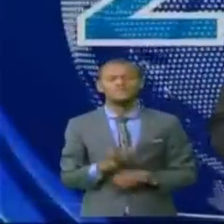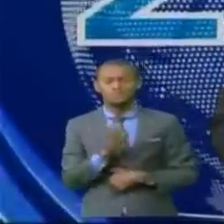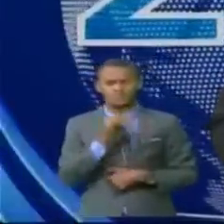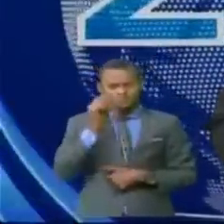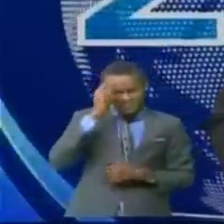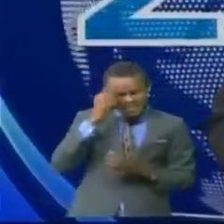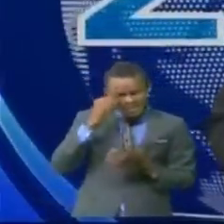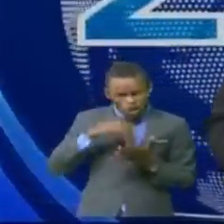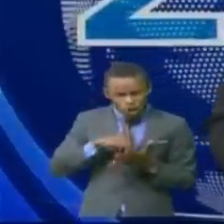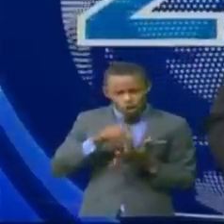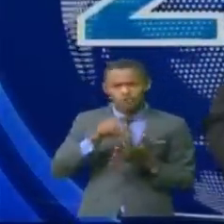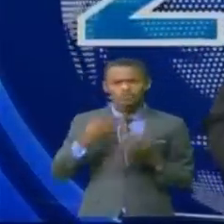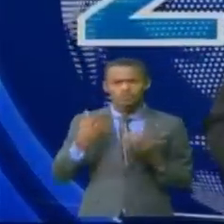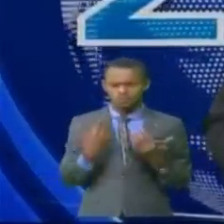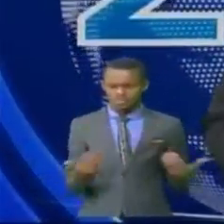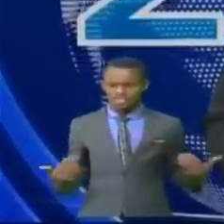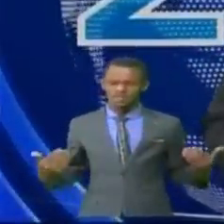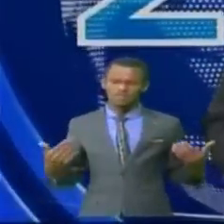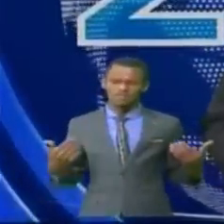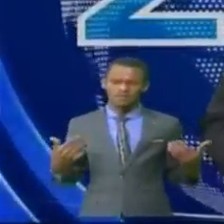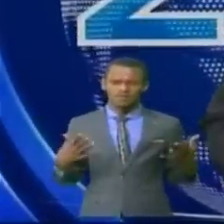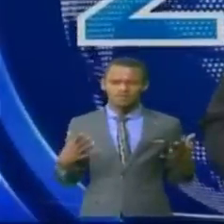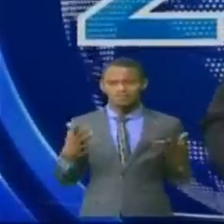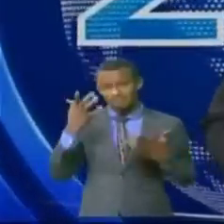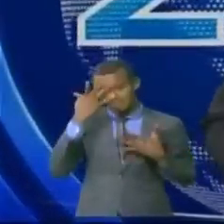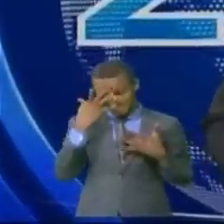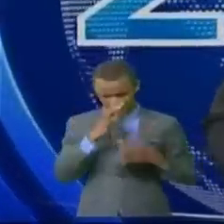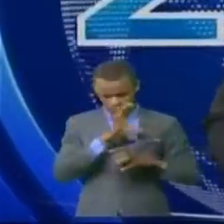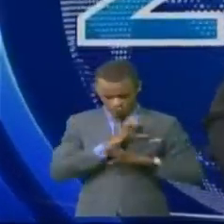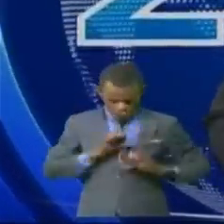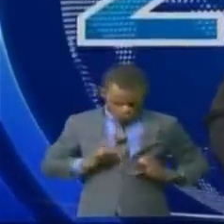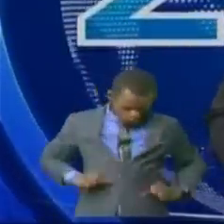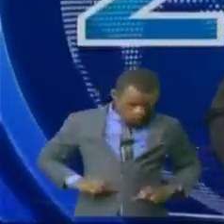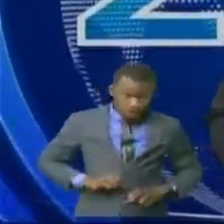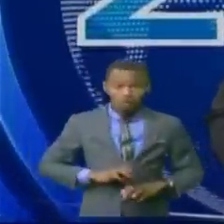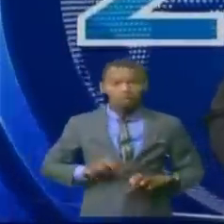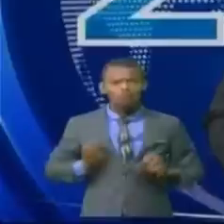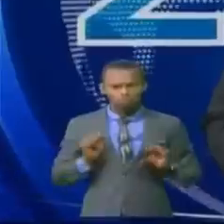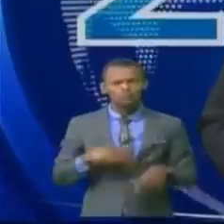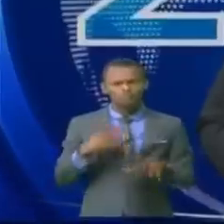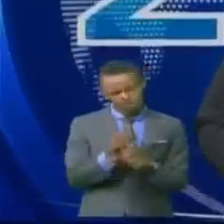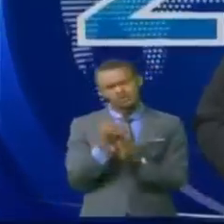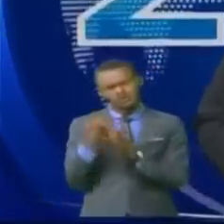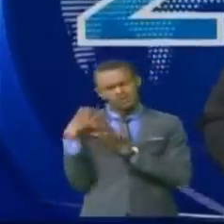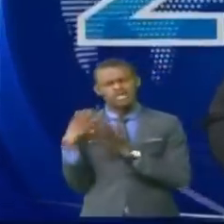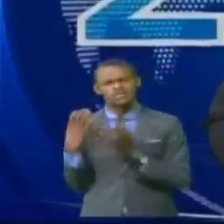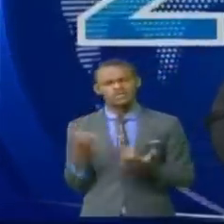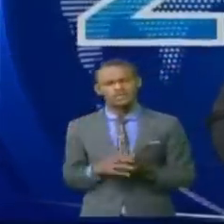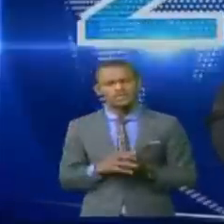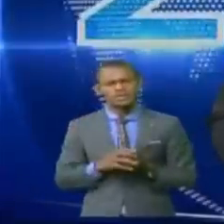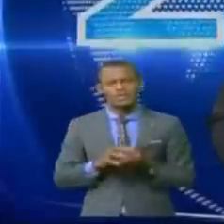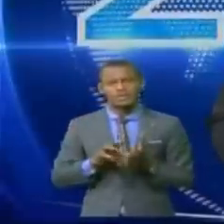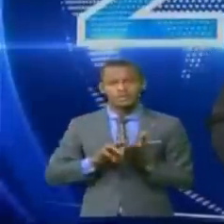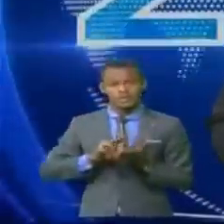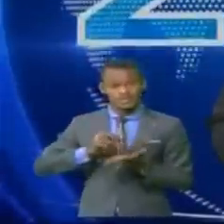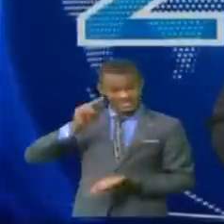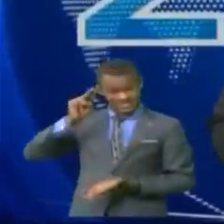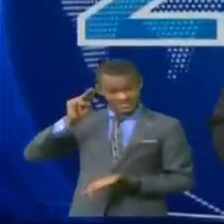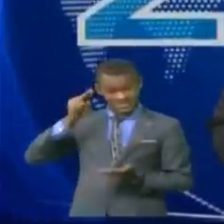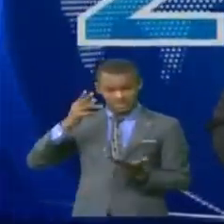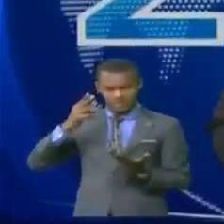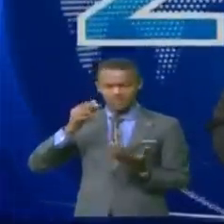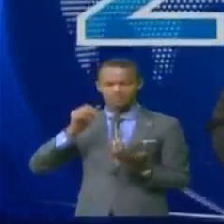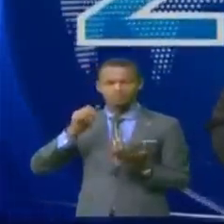que les enfants atteints de cancer peuvent être pris en charge. Les cliniques universitaires de Kinshasa sensibilisent à ce propos les parents